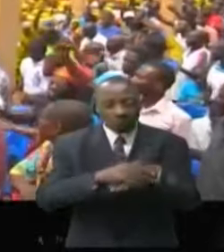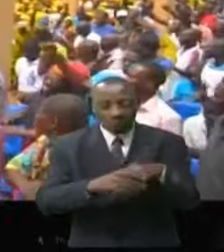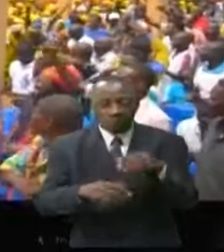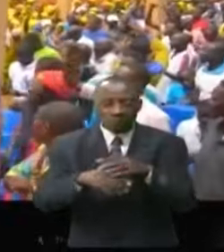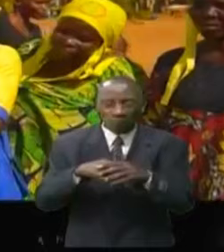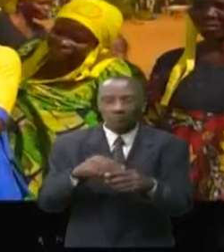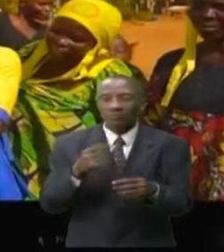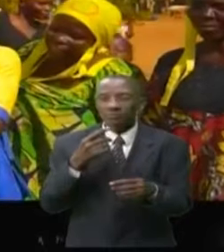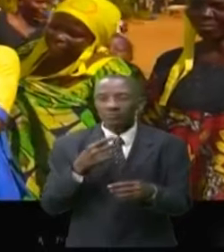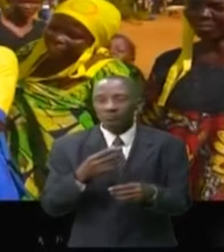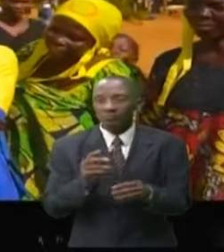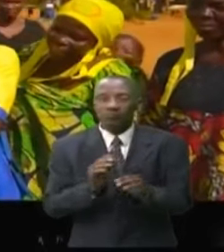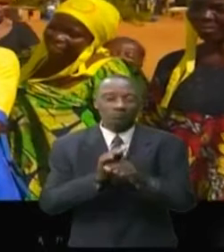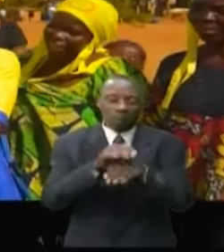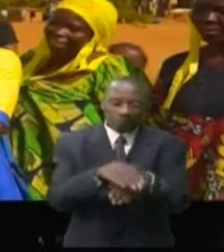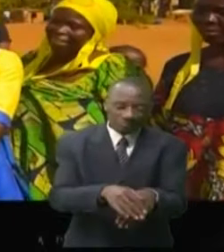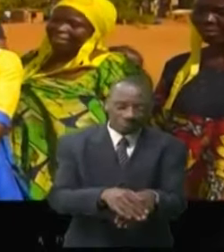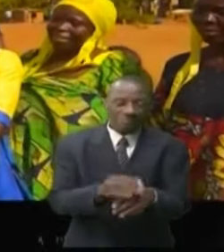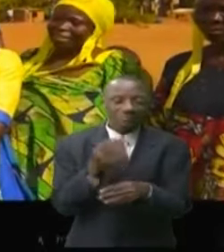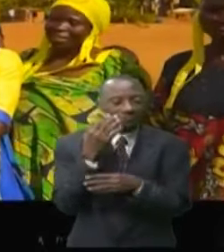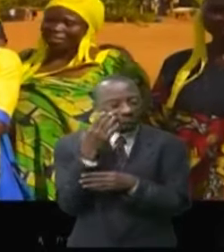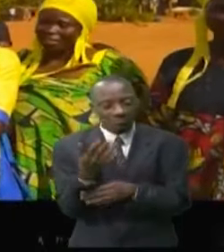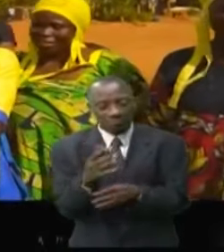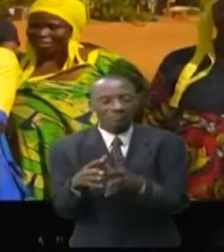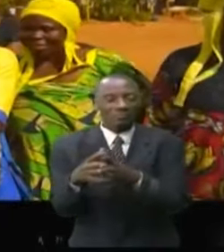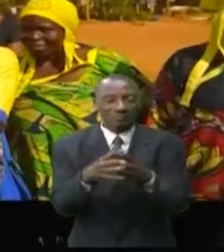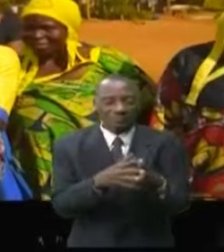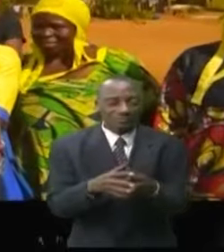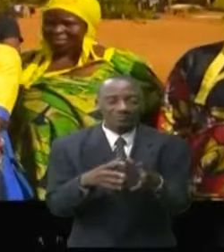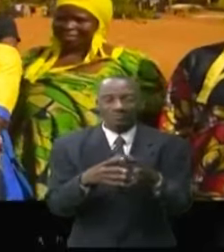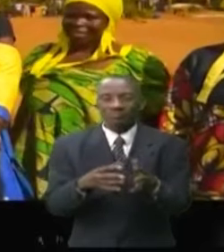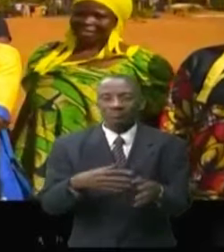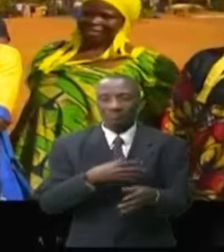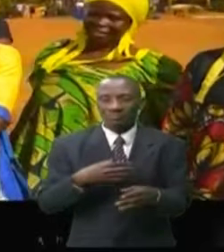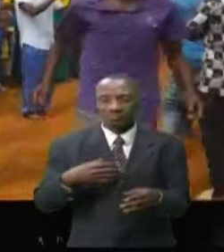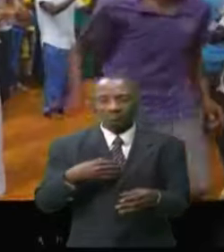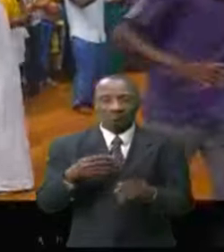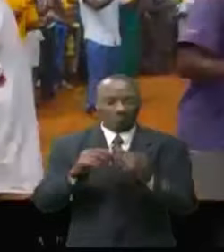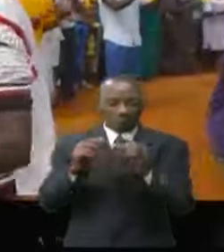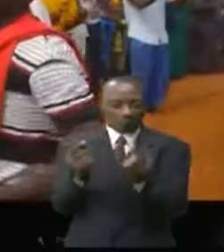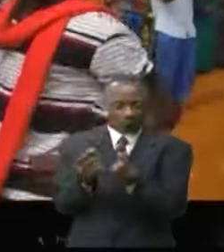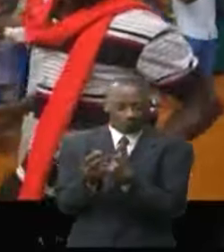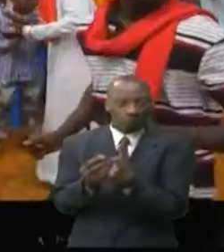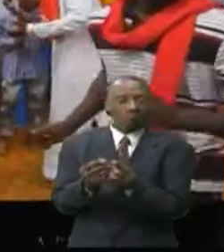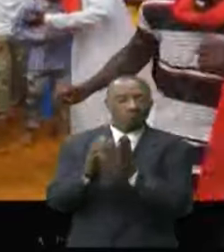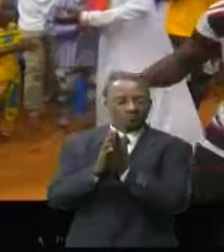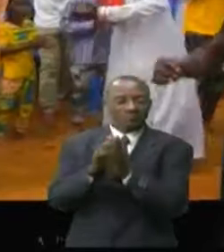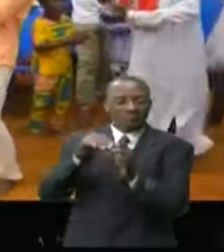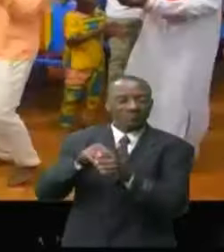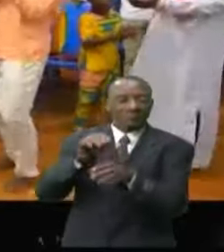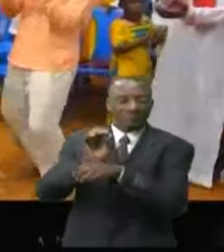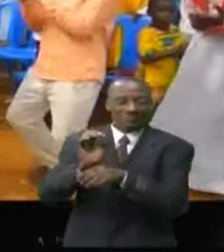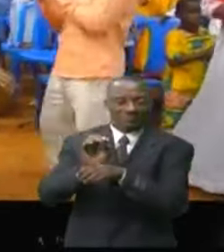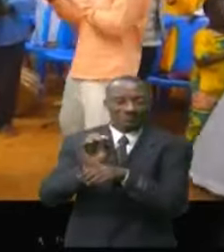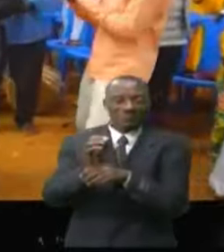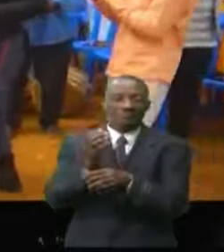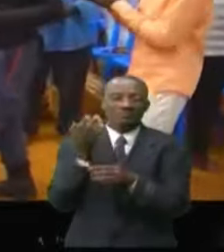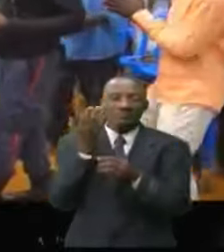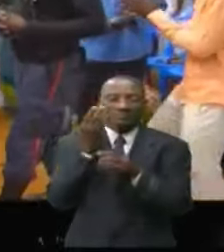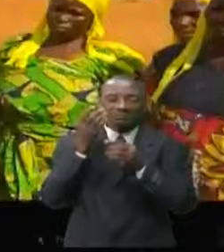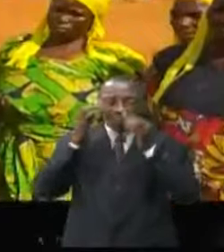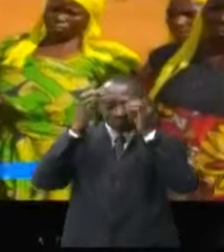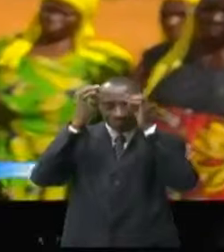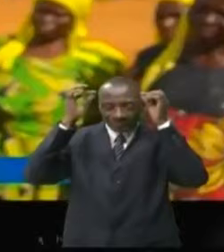réservé à la présidente de l'association les grandes dames n'est pas la sain indifférente d'où cette expression de vif